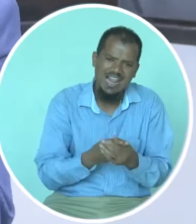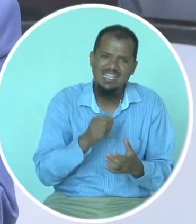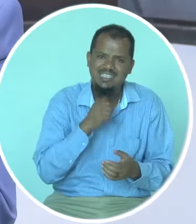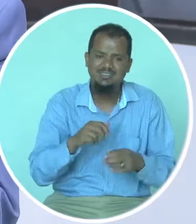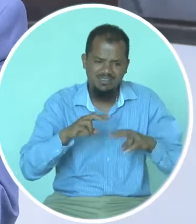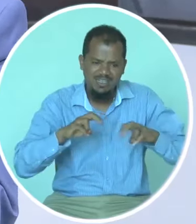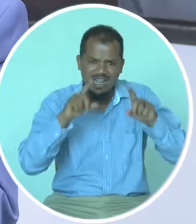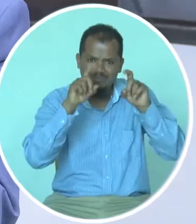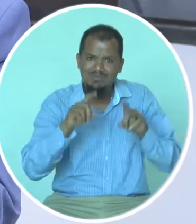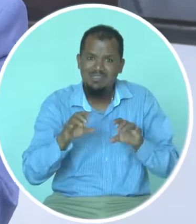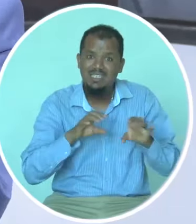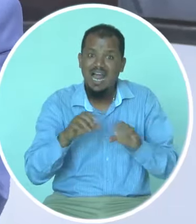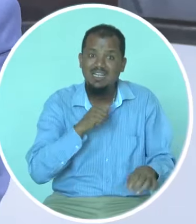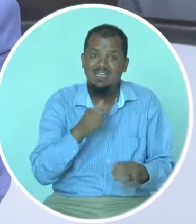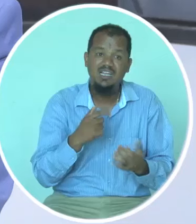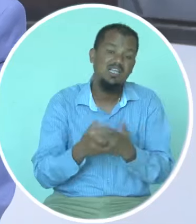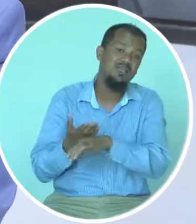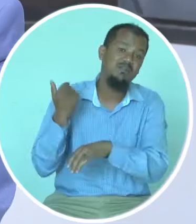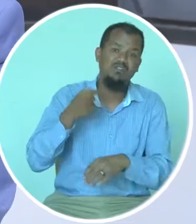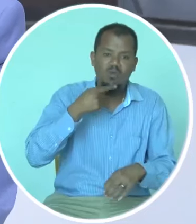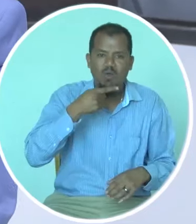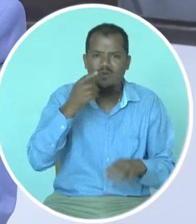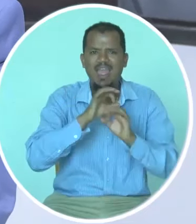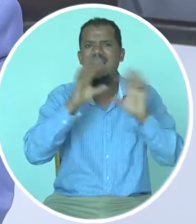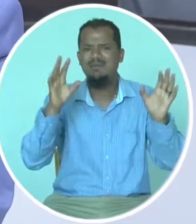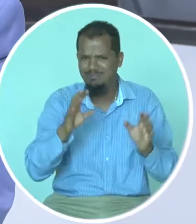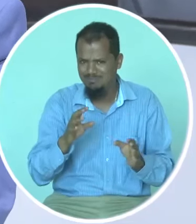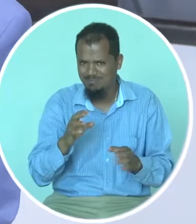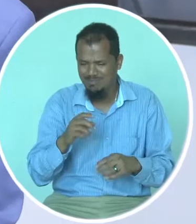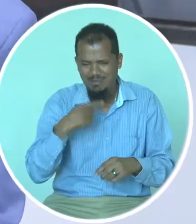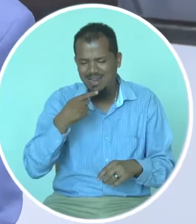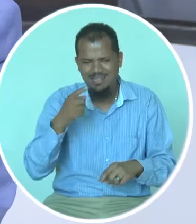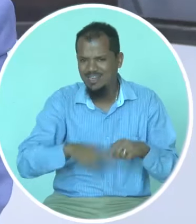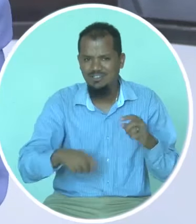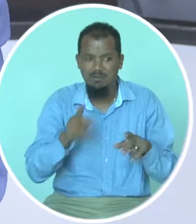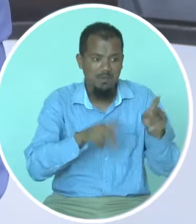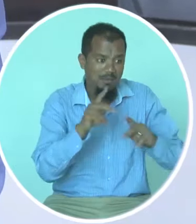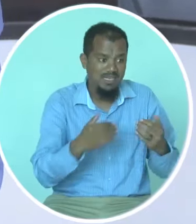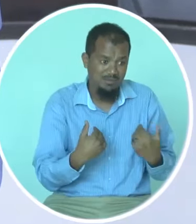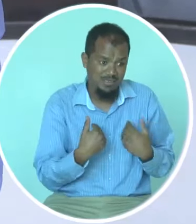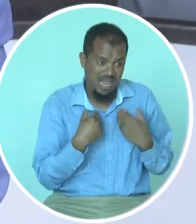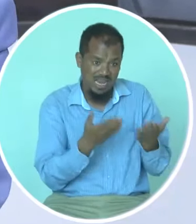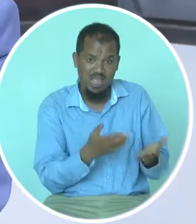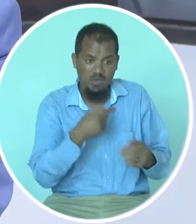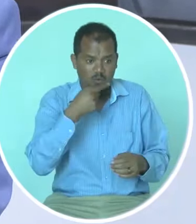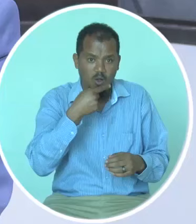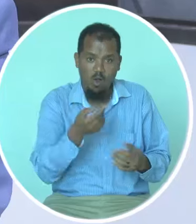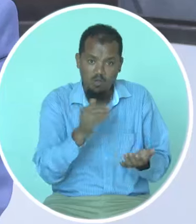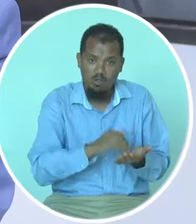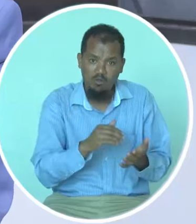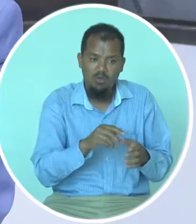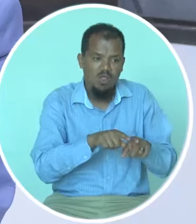ወይንም ጥናትና ምርምር ስላልተደረገ ከዛ በፊት ቋንቋ የለም ለነል አንችልም ማህበረሰቡ ስካለ ድረስ ቋንቋውም